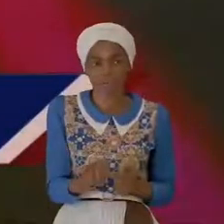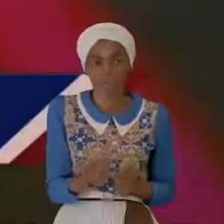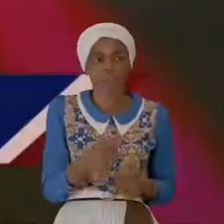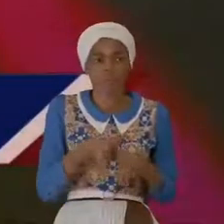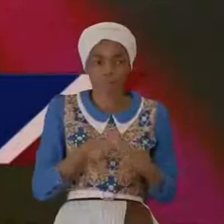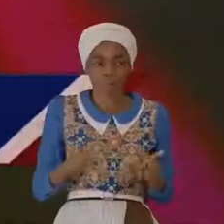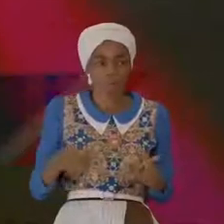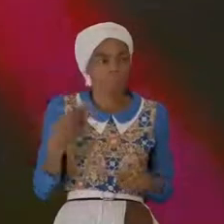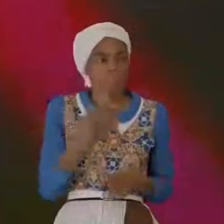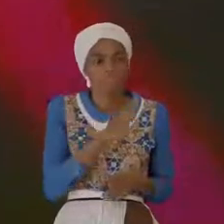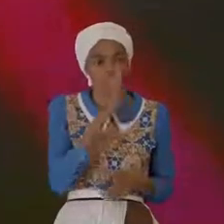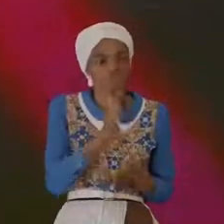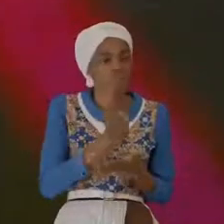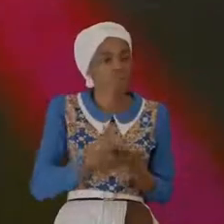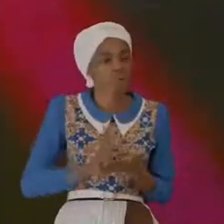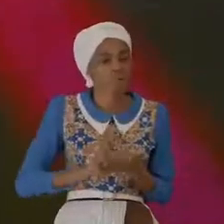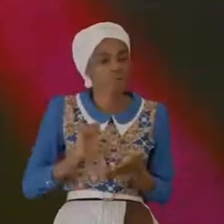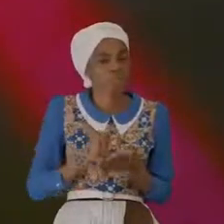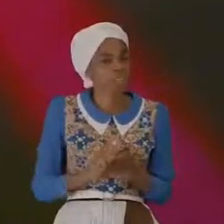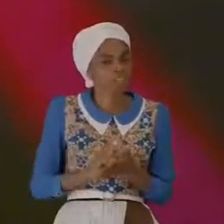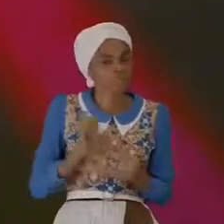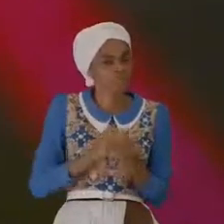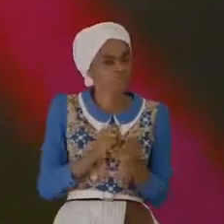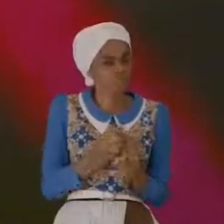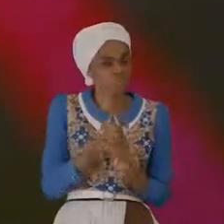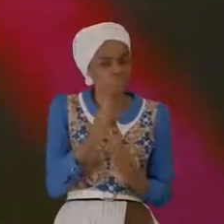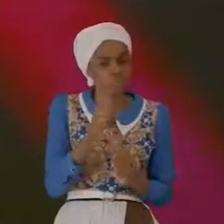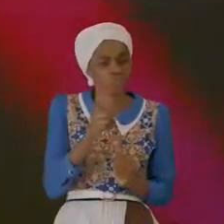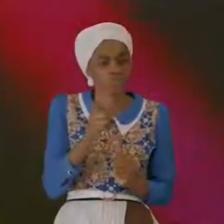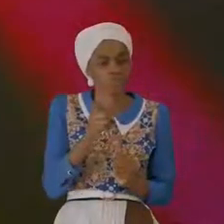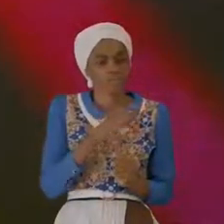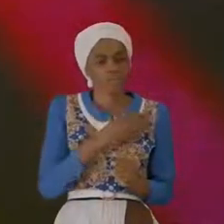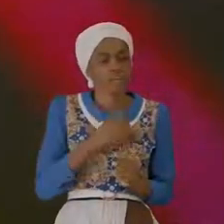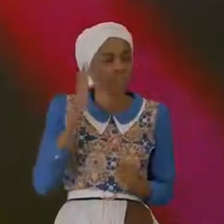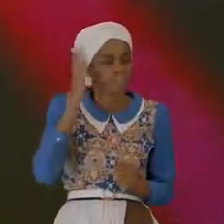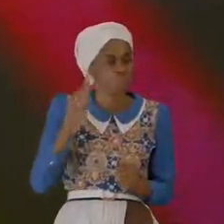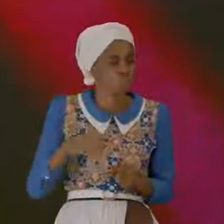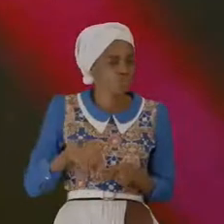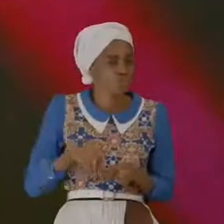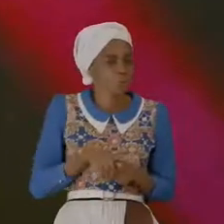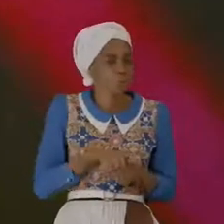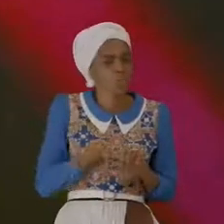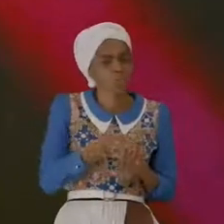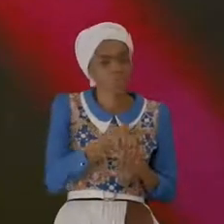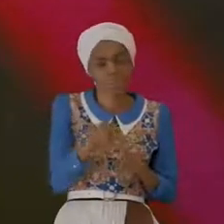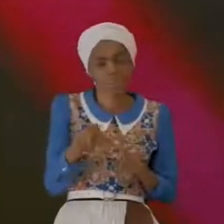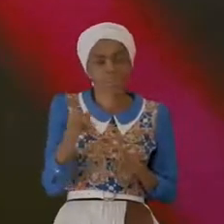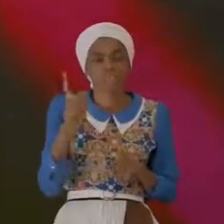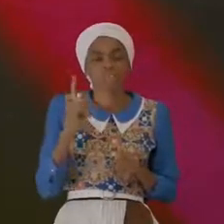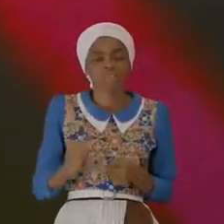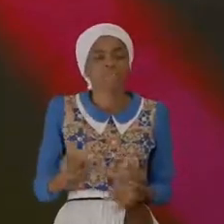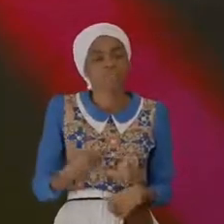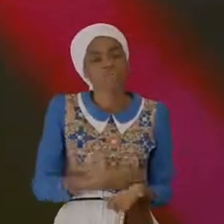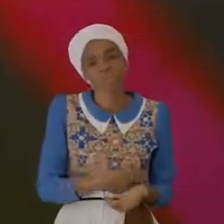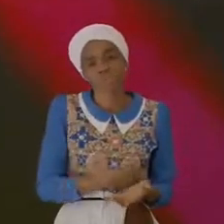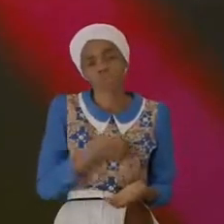mais il y a des gens qui vous troublent et qui veulent renverser l'évangile